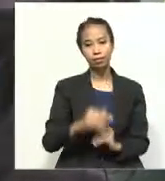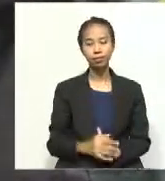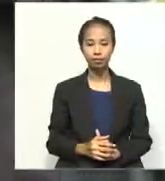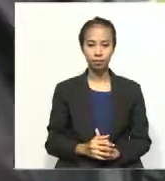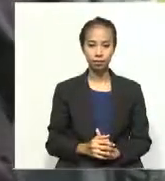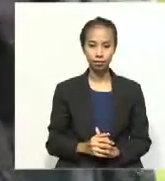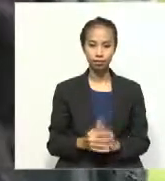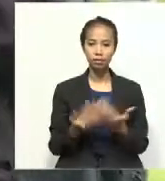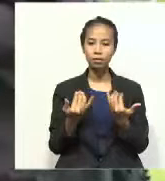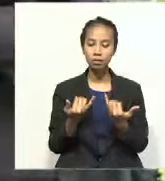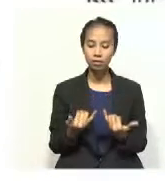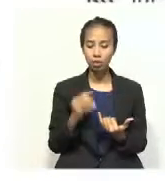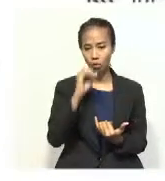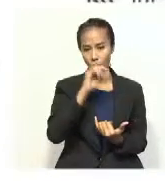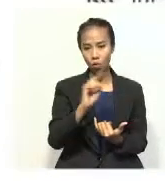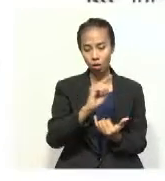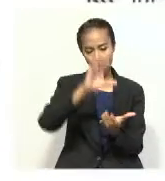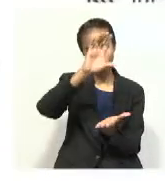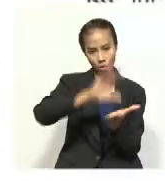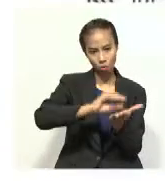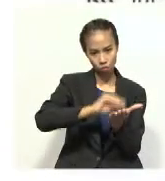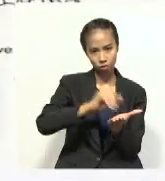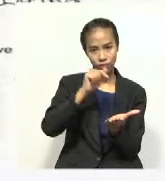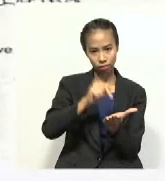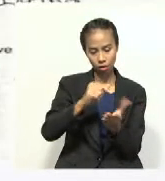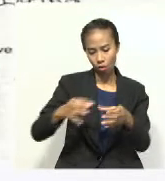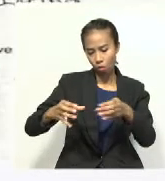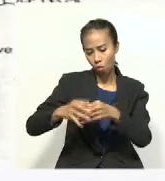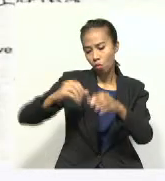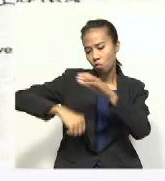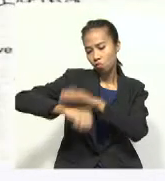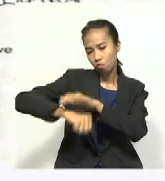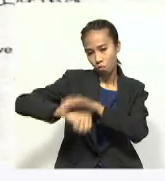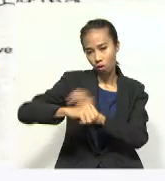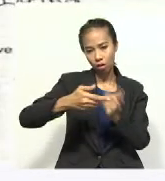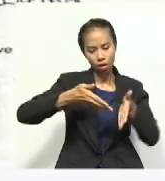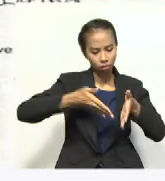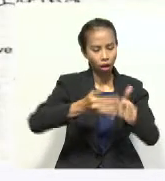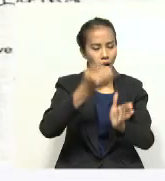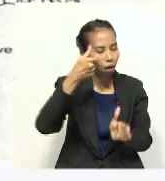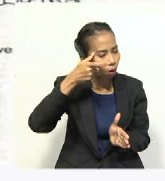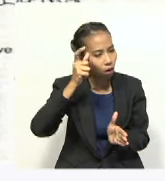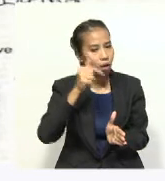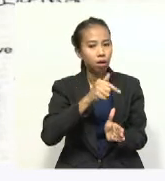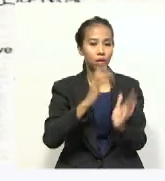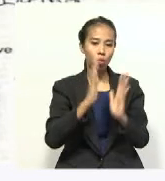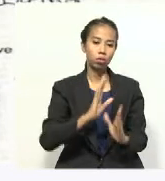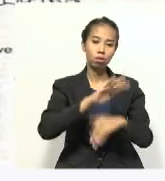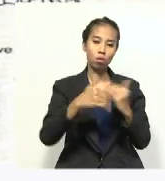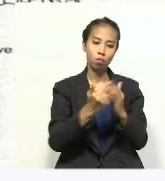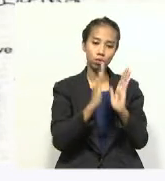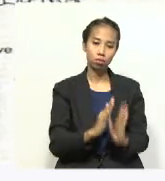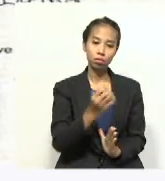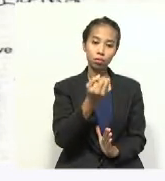ผาอำเภอแม่สายจังหวัดเชียงรายให้ข้อมูลกรณีเยาวชนทีมฟุตบอลหมูป่าพร้อมผู้ฝึกสอนรวมทั้งสิ้น13ค